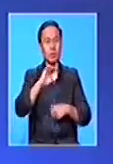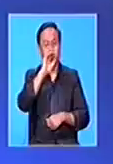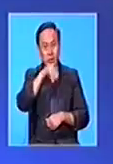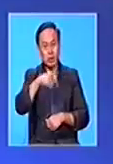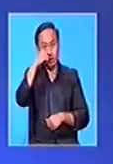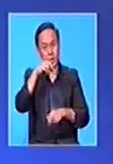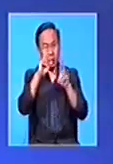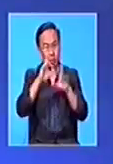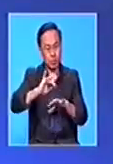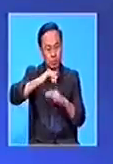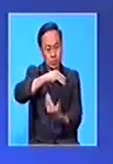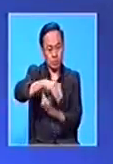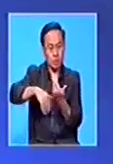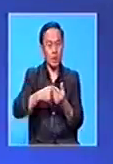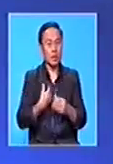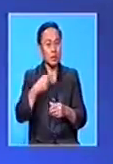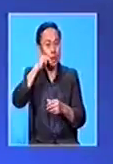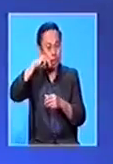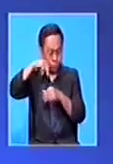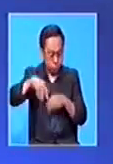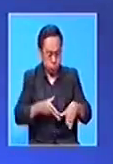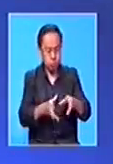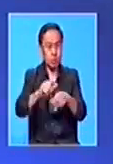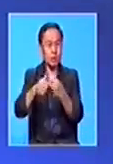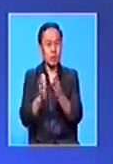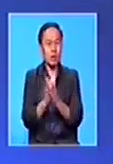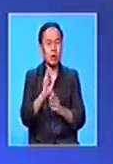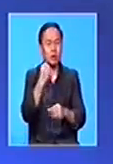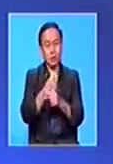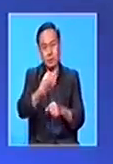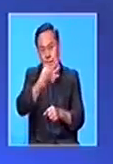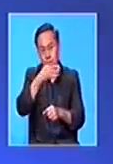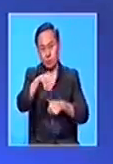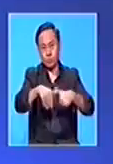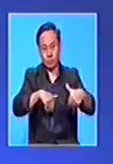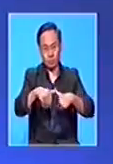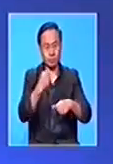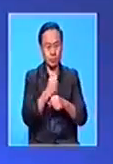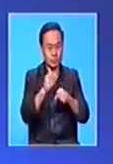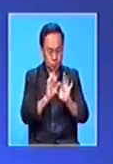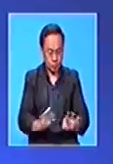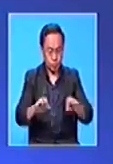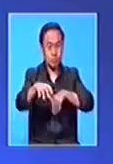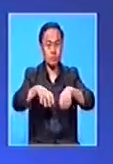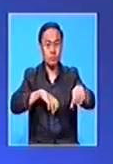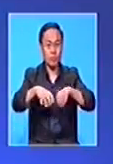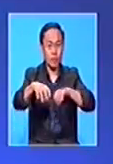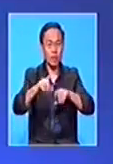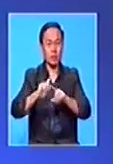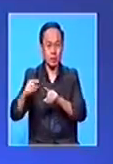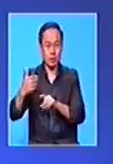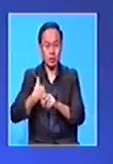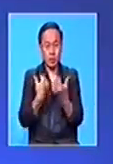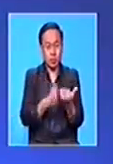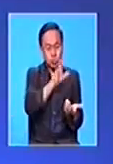ไทยระบบนิเวศแหล่งต้นน้ำลำธารและที่ทำกินของพี่น้องประชาชนจำเป็นที่จะต้องมีการบริหารจัดการที่สมดุลข้อมูลล่า